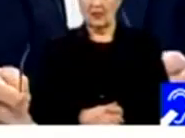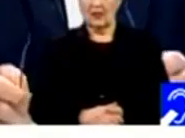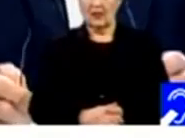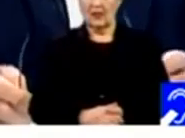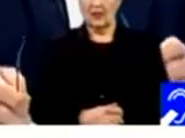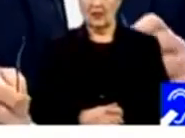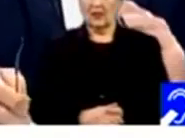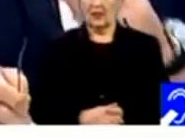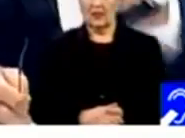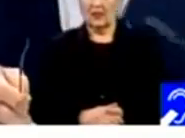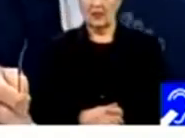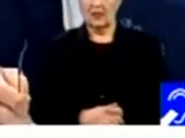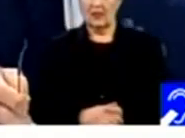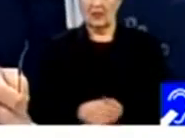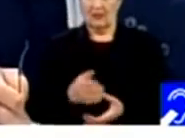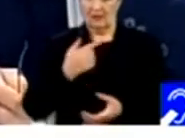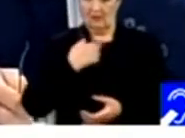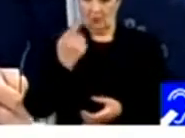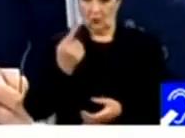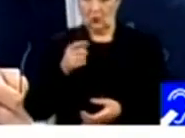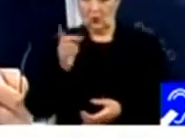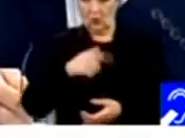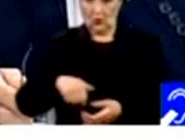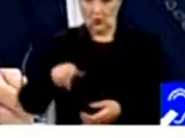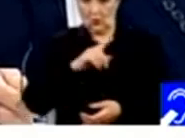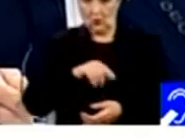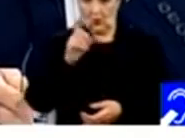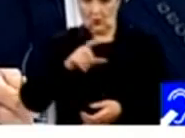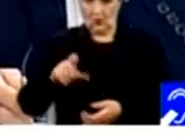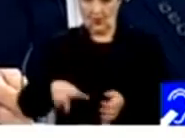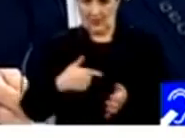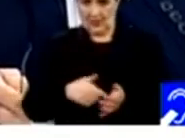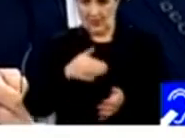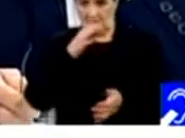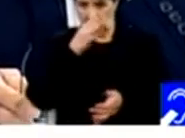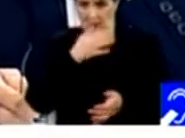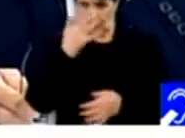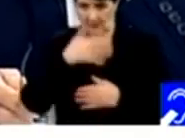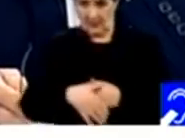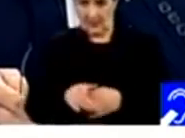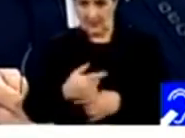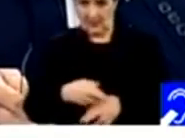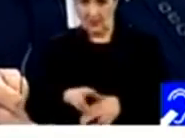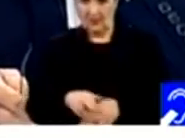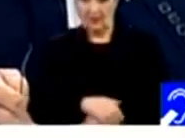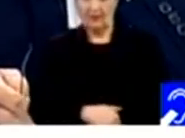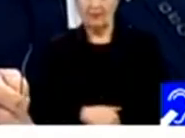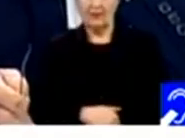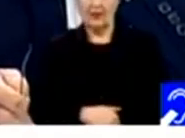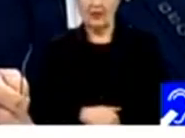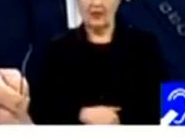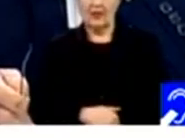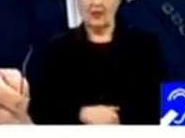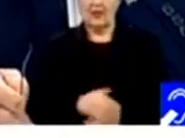Dumneavoastră mizați pe voturile tuturor cetățenilor din municipiul Chișinău. Așa înțeleg. Absolut. Da.